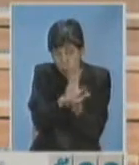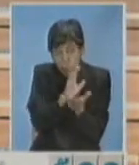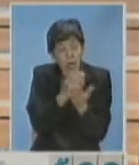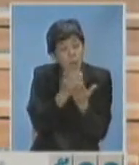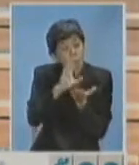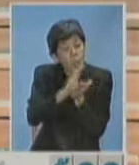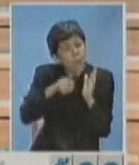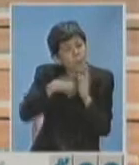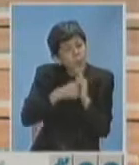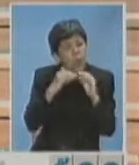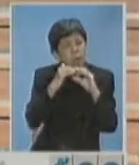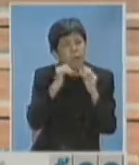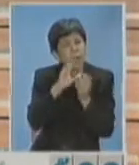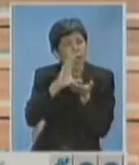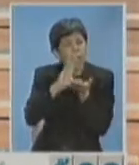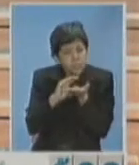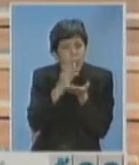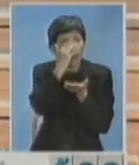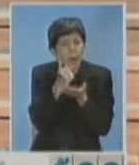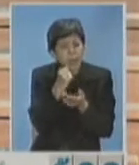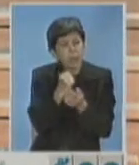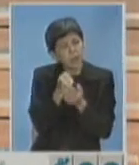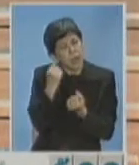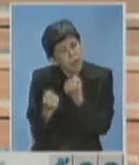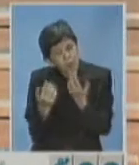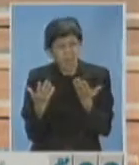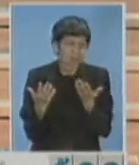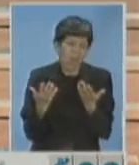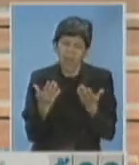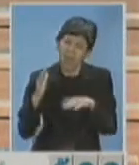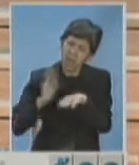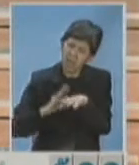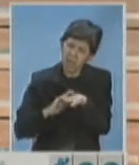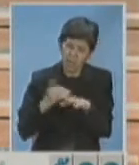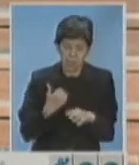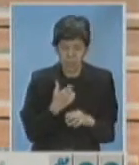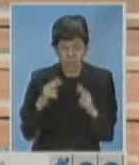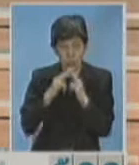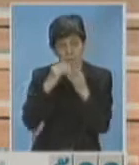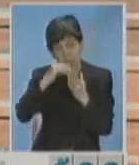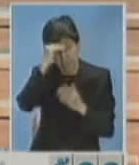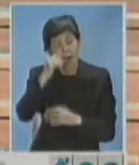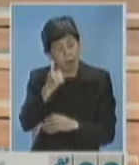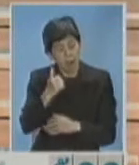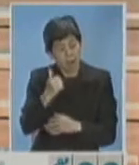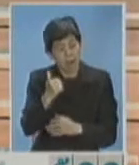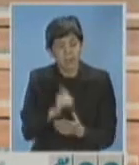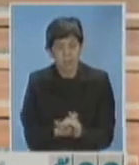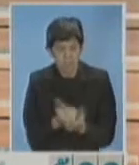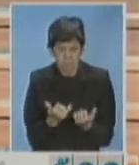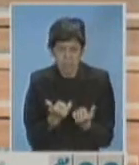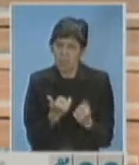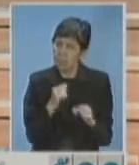เพราะอะไรเอาไปใช้สุรุ่ยสุร่ายซื้อรถไม่เป็นกระบวนเหมือนที่ท่านท้วงติงกระทรวงศึกษามาแล้วนี่ผมเห็นด้วยฮะแ